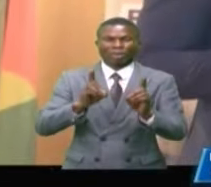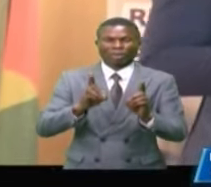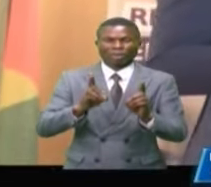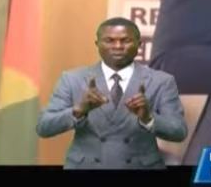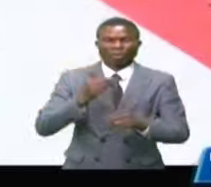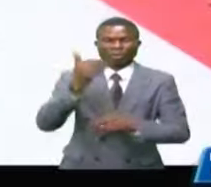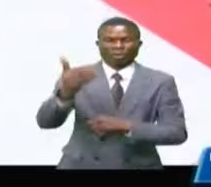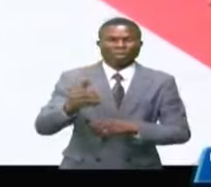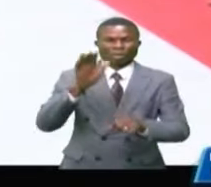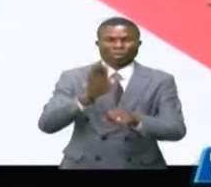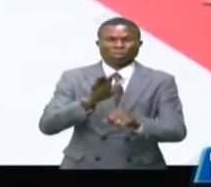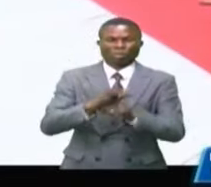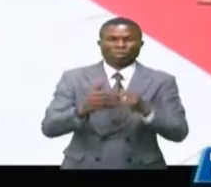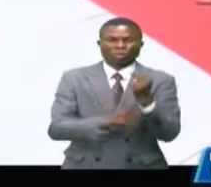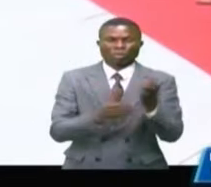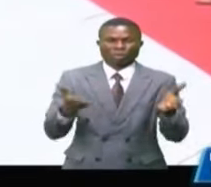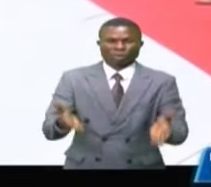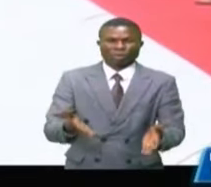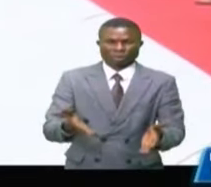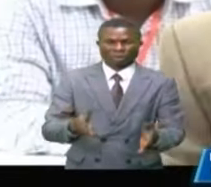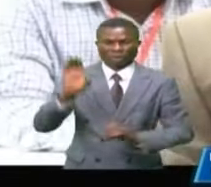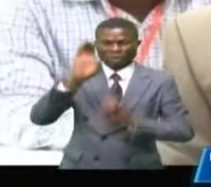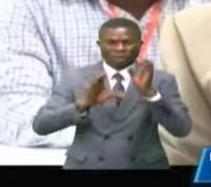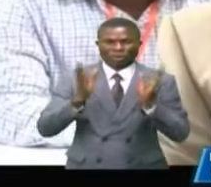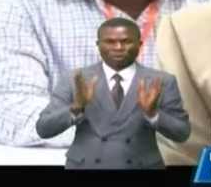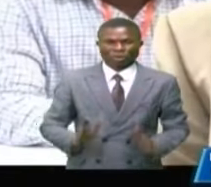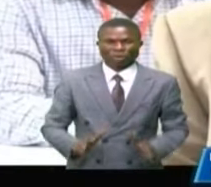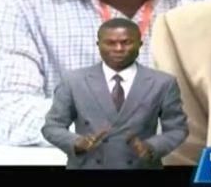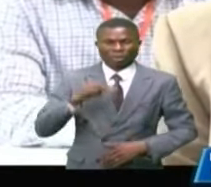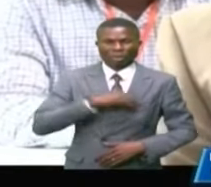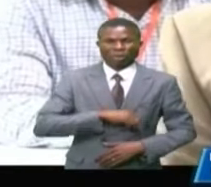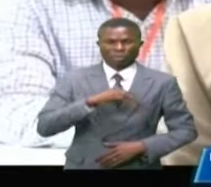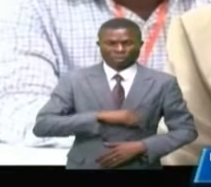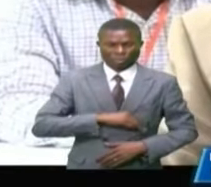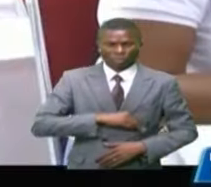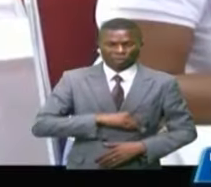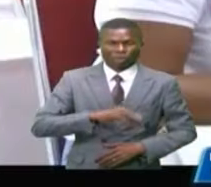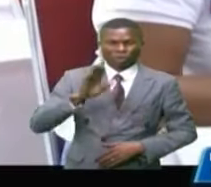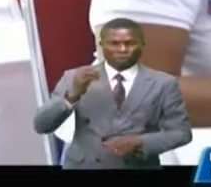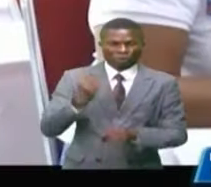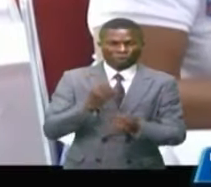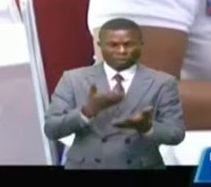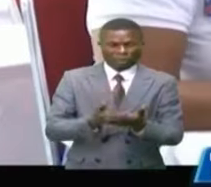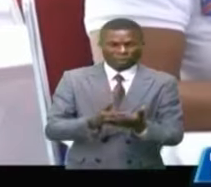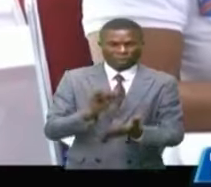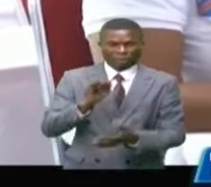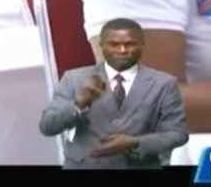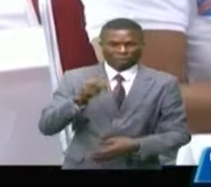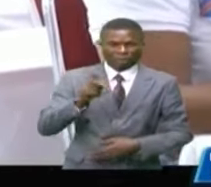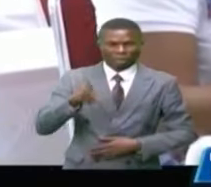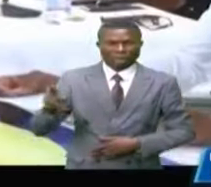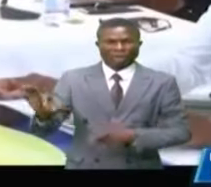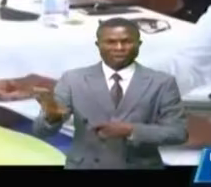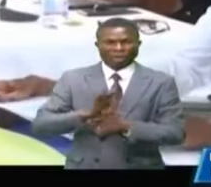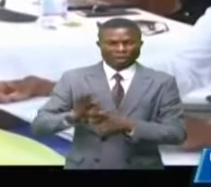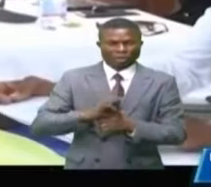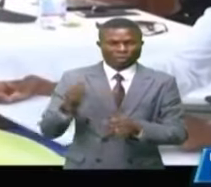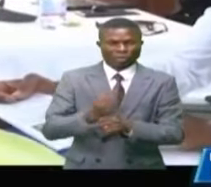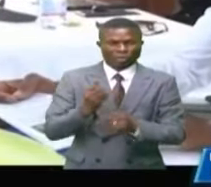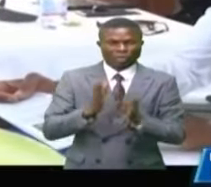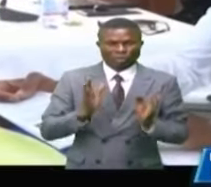devant l'auguste assemblée des scientifiques la mission de l'INPP qui consiste à la formation